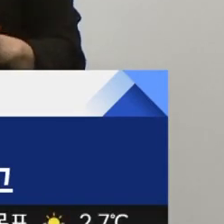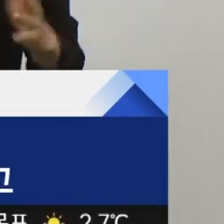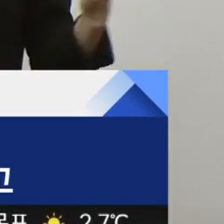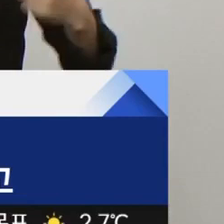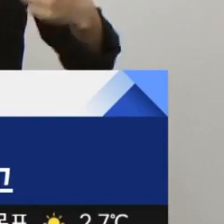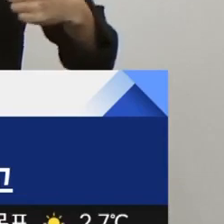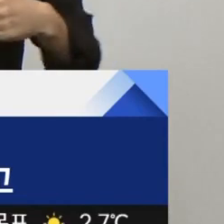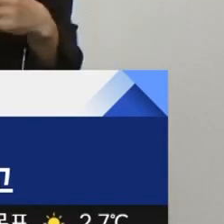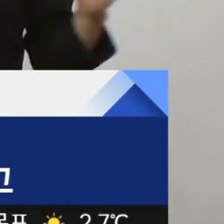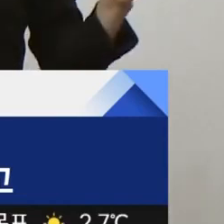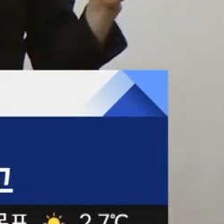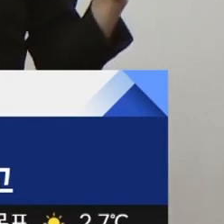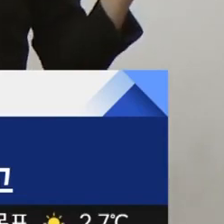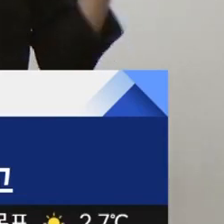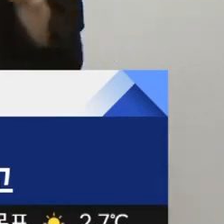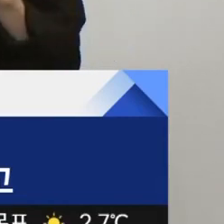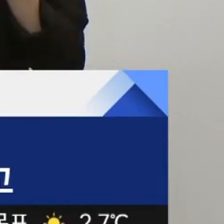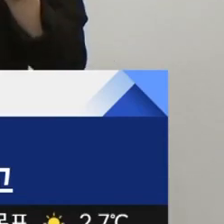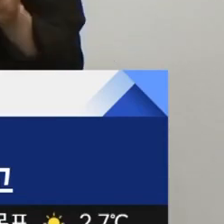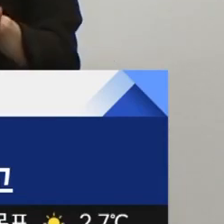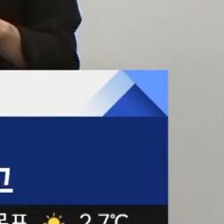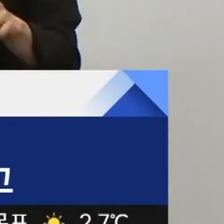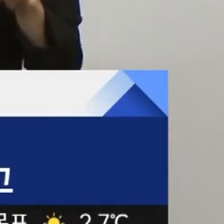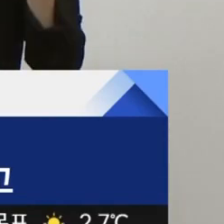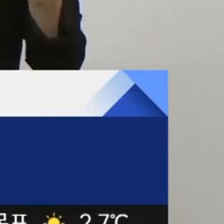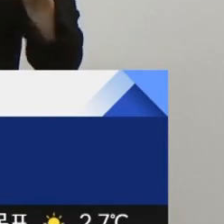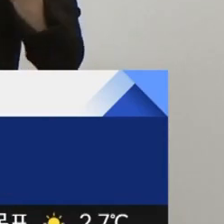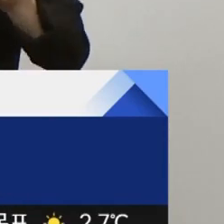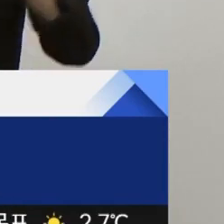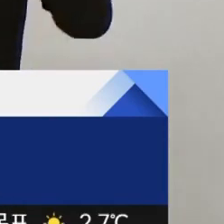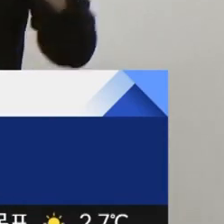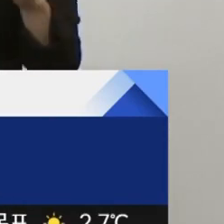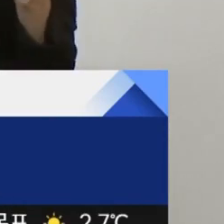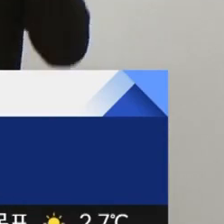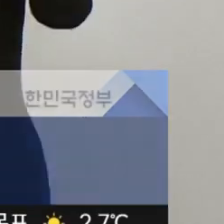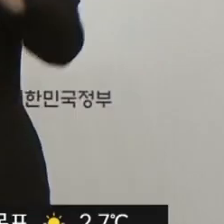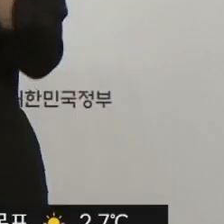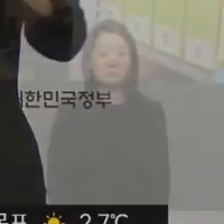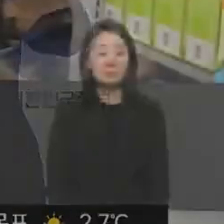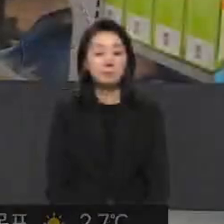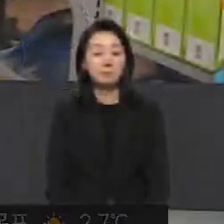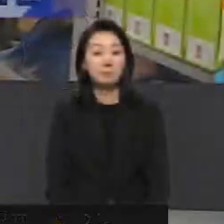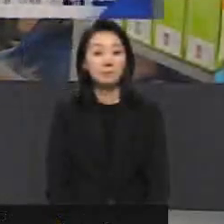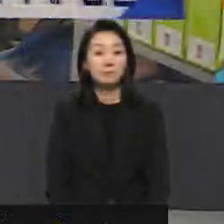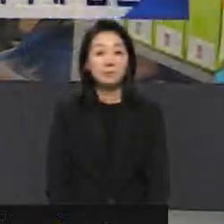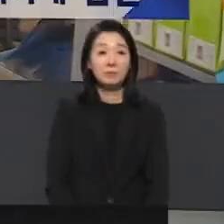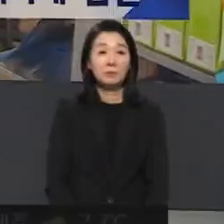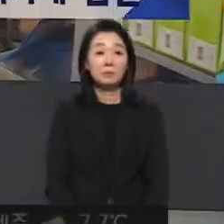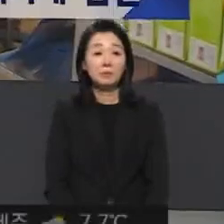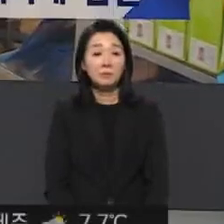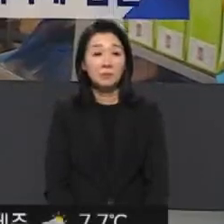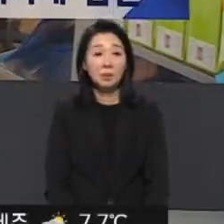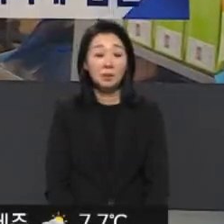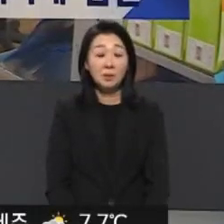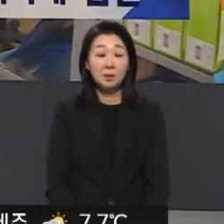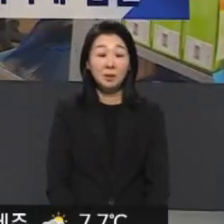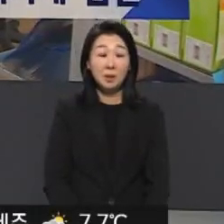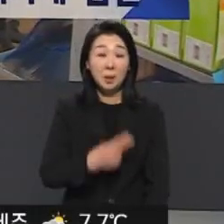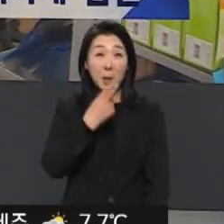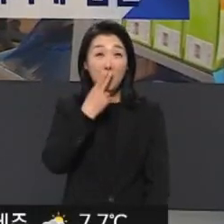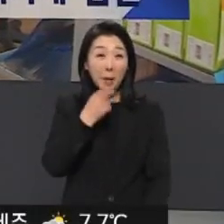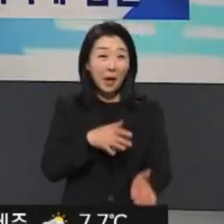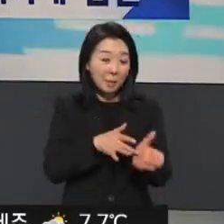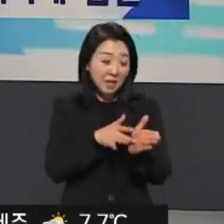금요일 날 중대본 회의에 안건 상정하고 발표해 드릴 예정입니다. 네, 여기에는 감기약 수급